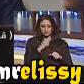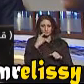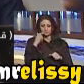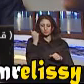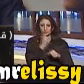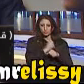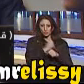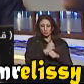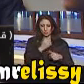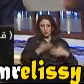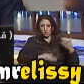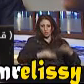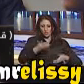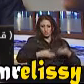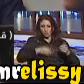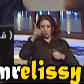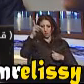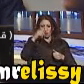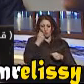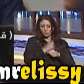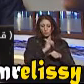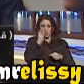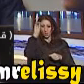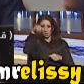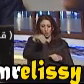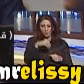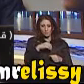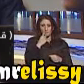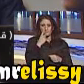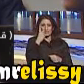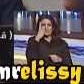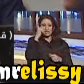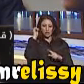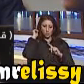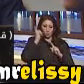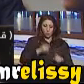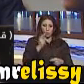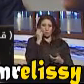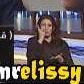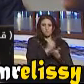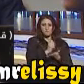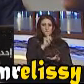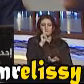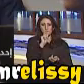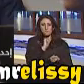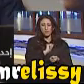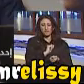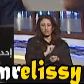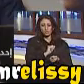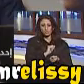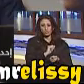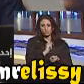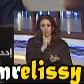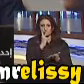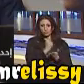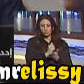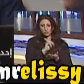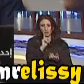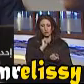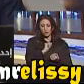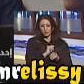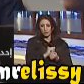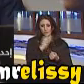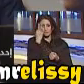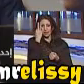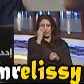أبو حماد. أيوة تمام. احنا بقالنا سنة دلوقتي يا فندم متعاقدين. قبضنا